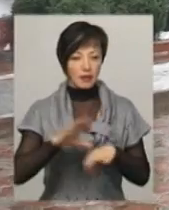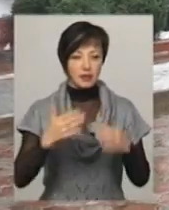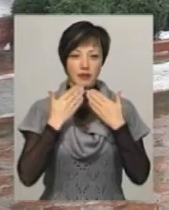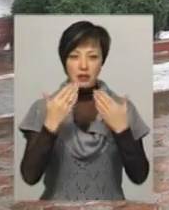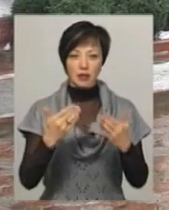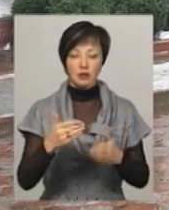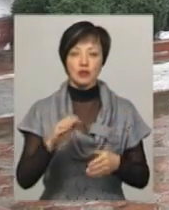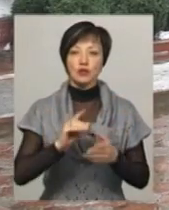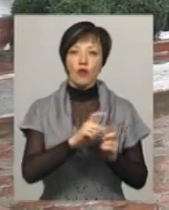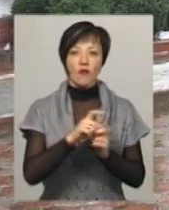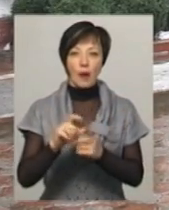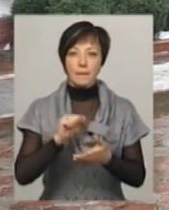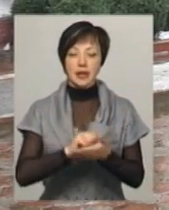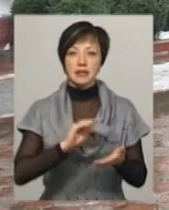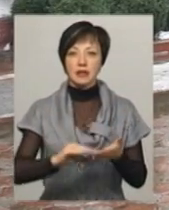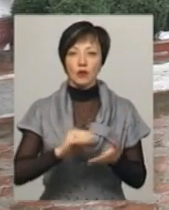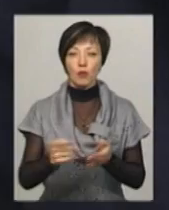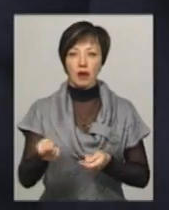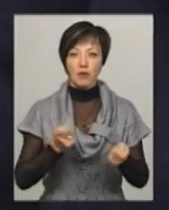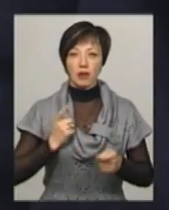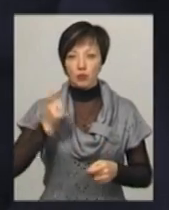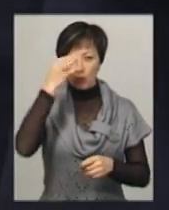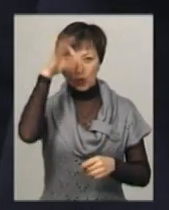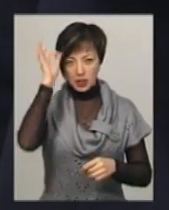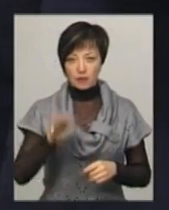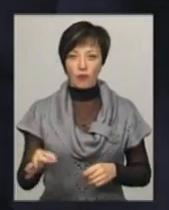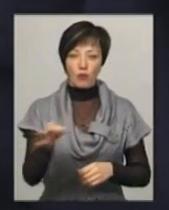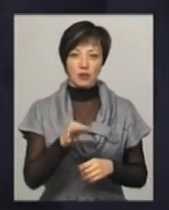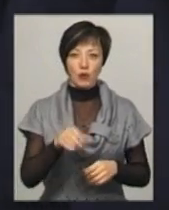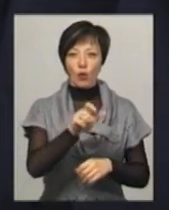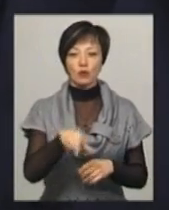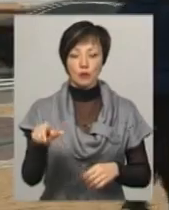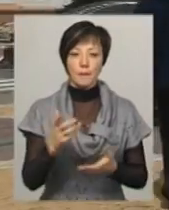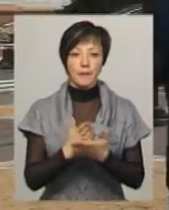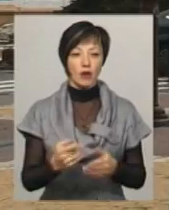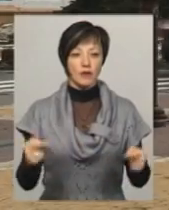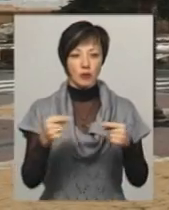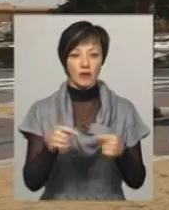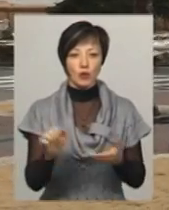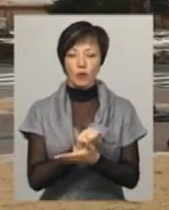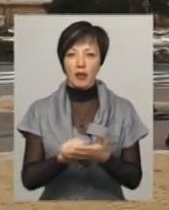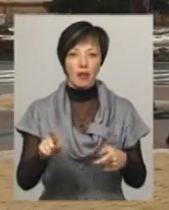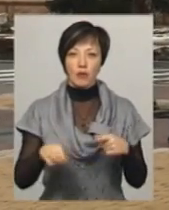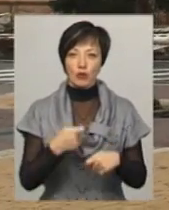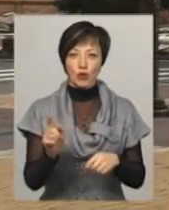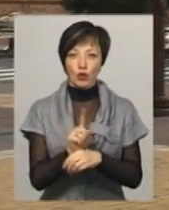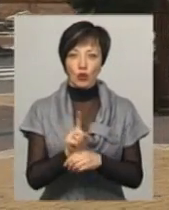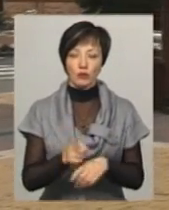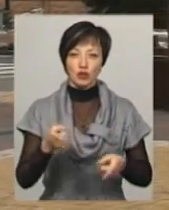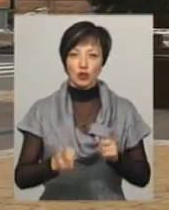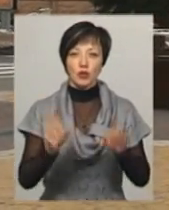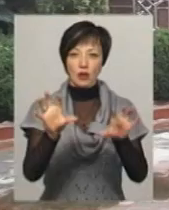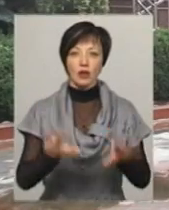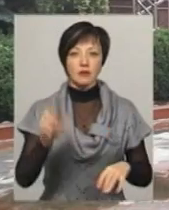За словами прес-секретаря управління патрульної поліції в області Романа Мартинюка, особи, які мають відповідні документи, не порушують норм чинного